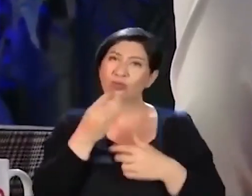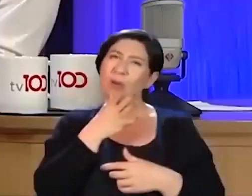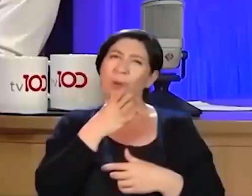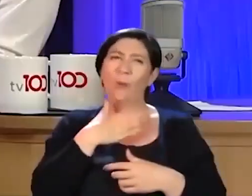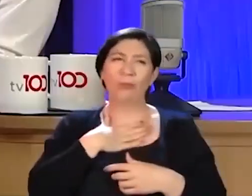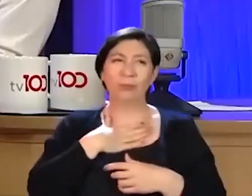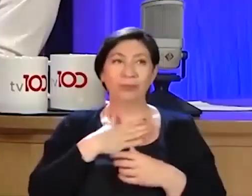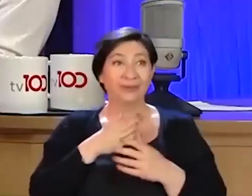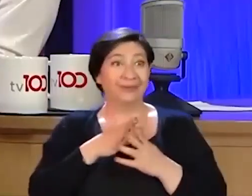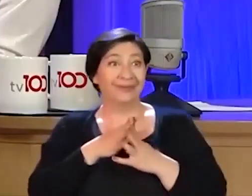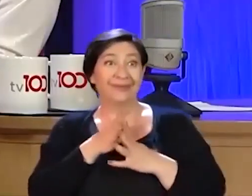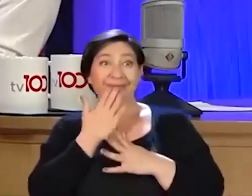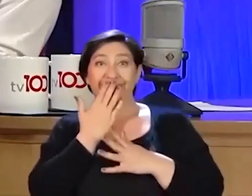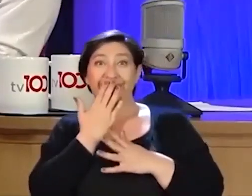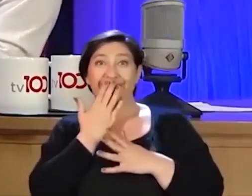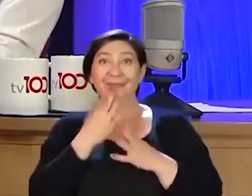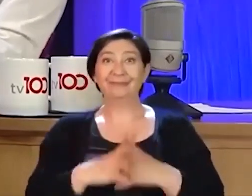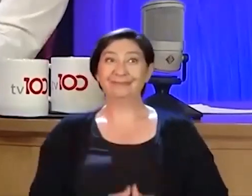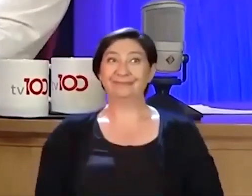biliyorum.